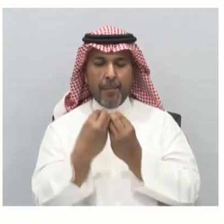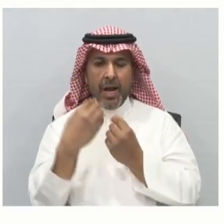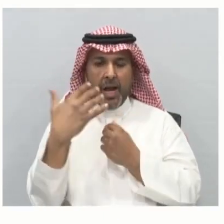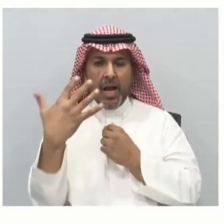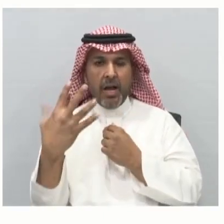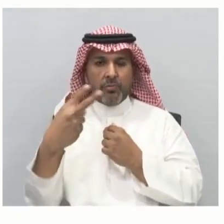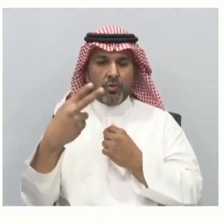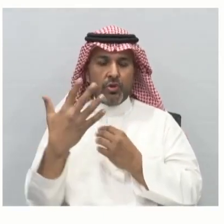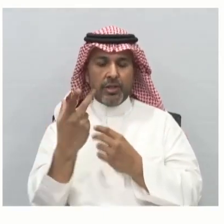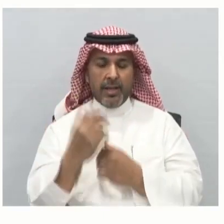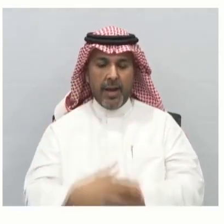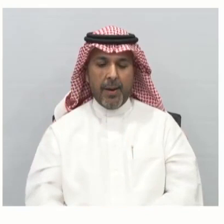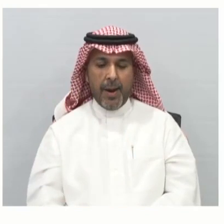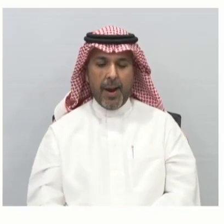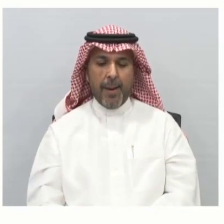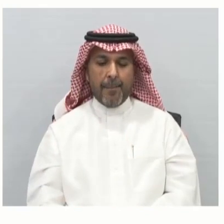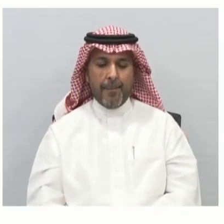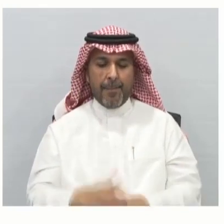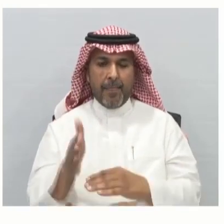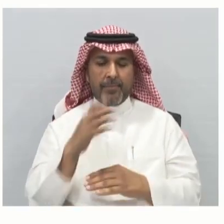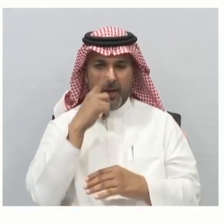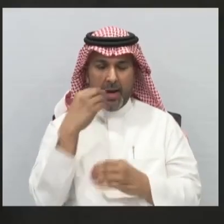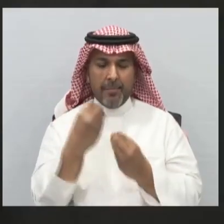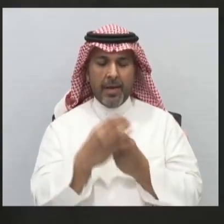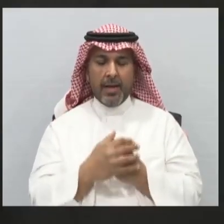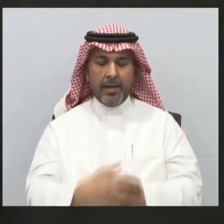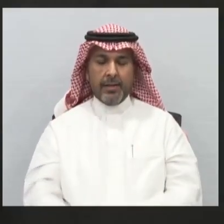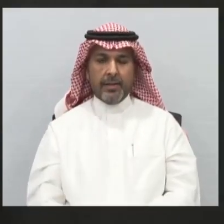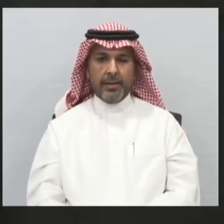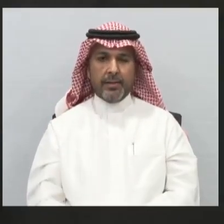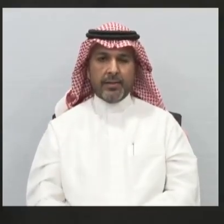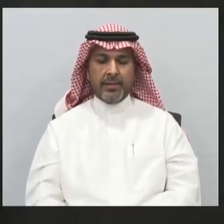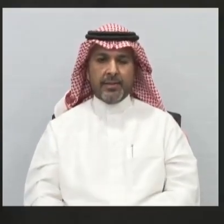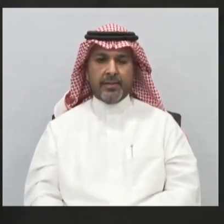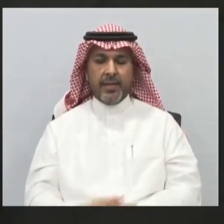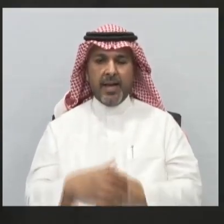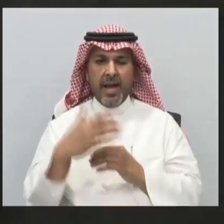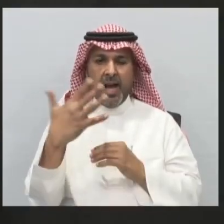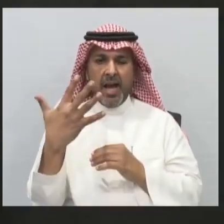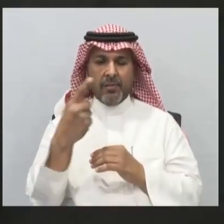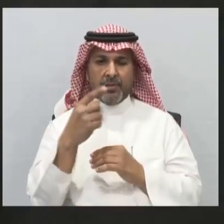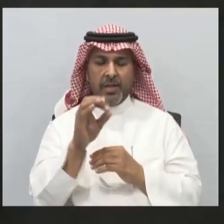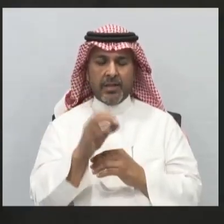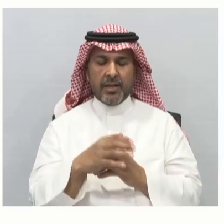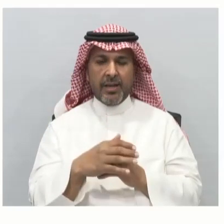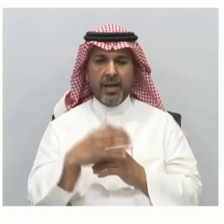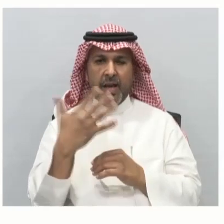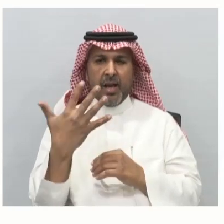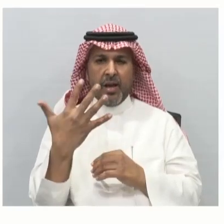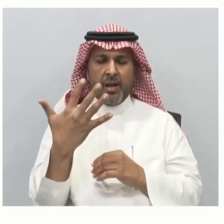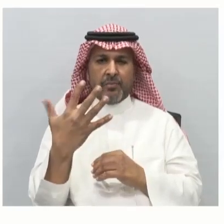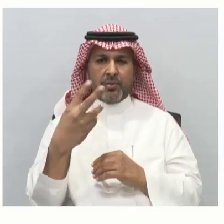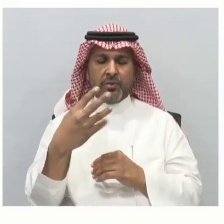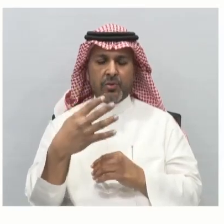دقيقه الان راح اضيف الخمسه وعشرين اضيف الخمسه وعشرين باخذ من 25 15 لو اضفت اليها 15